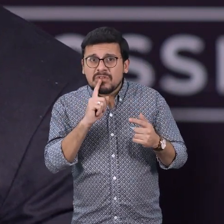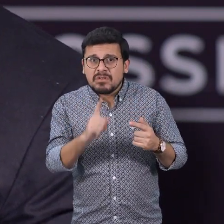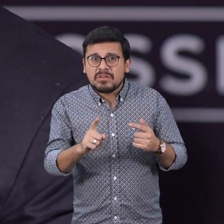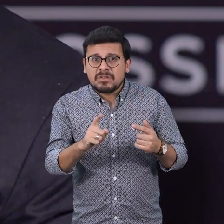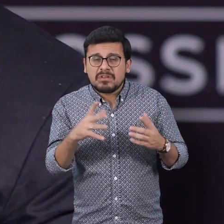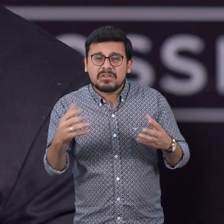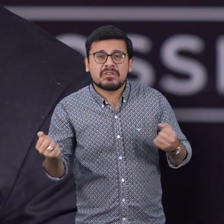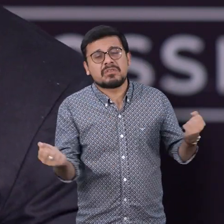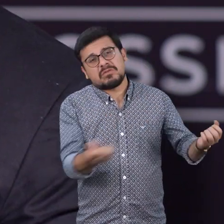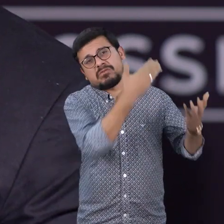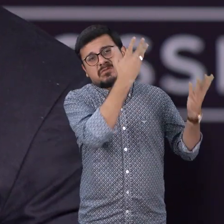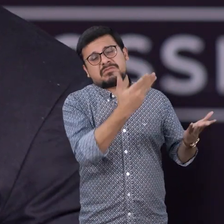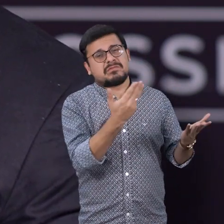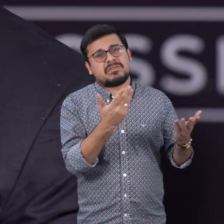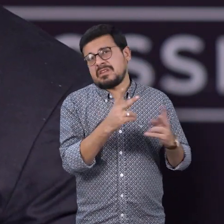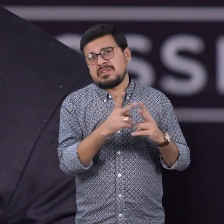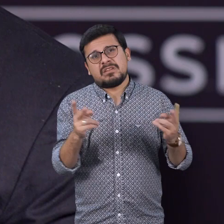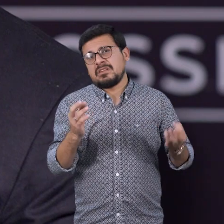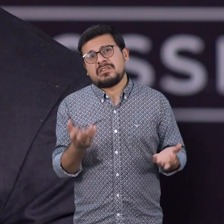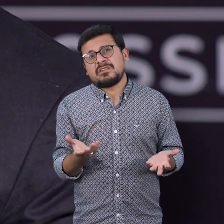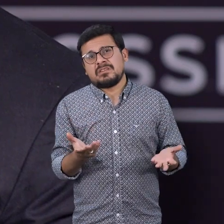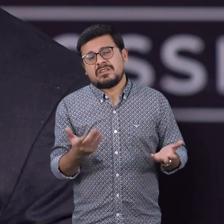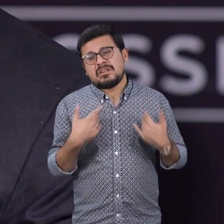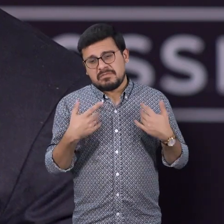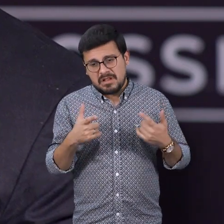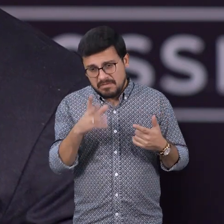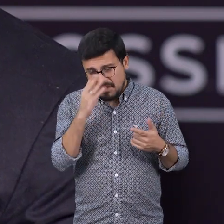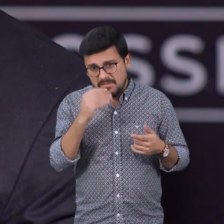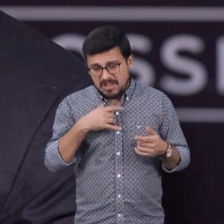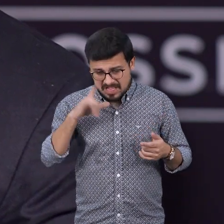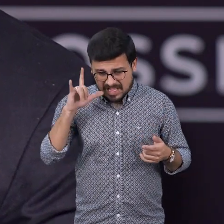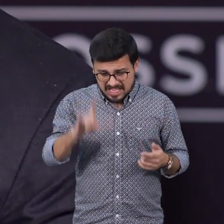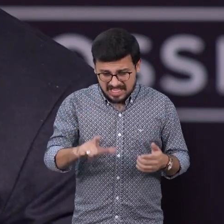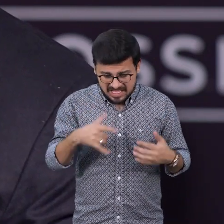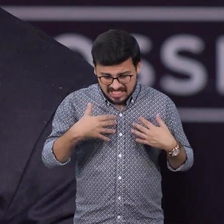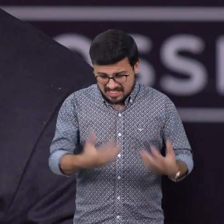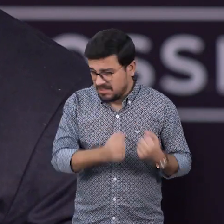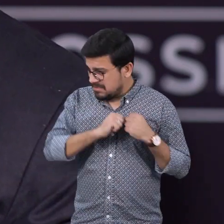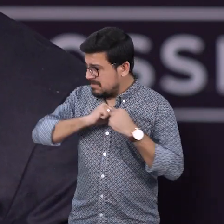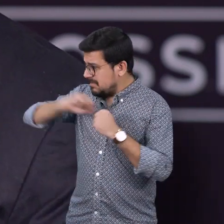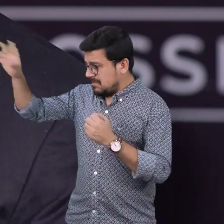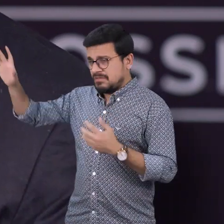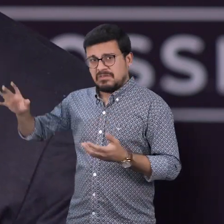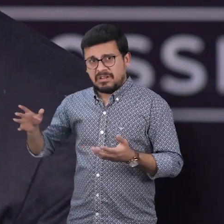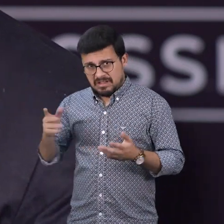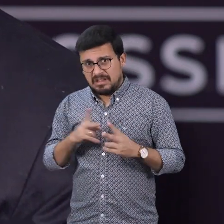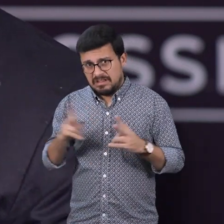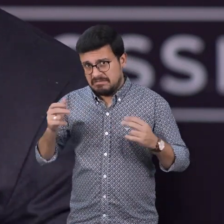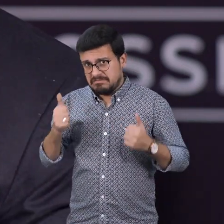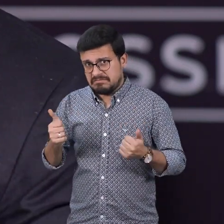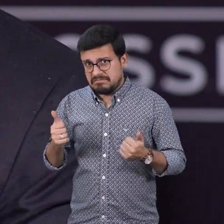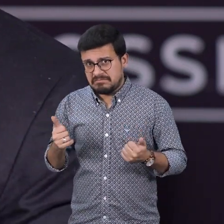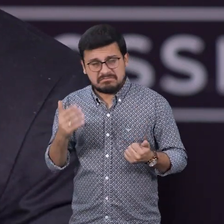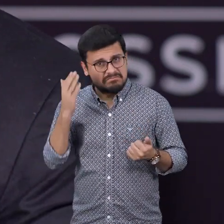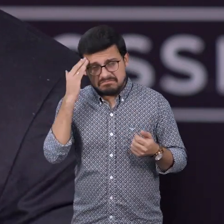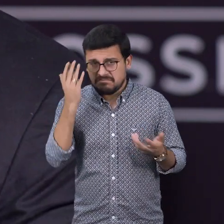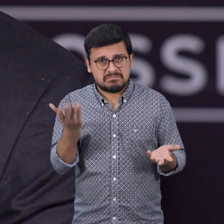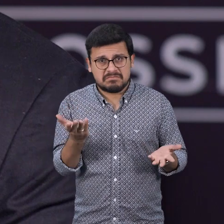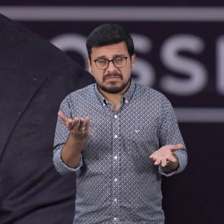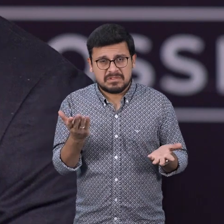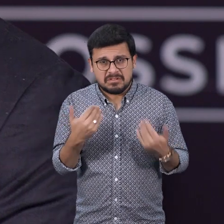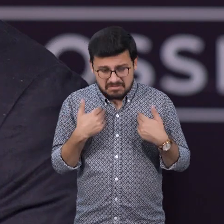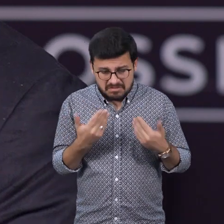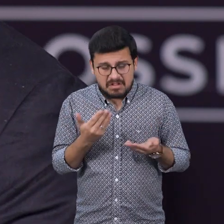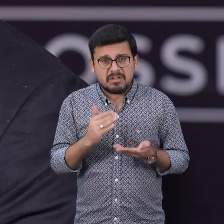کبھی بھی نہ سوچے کہ دنیا میں انسانیت, دنیا میں اچھائی ختم ہو چکی ہے. آپ مطلب یو